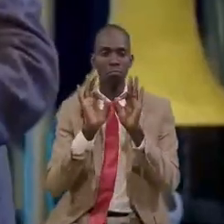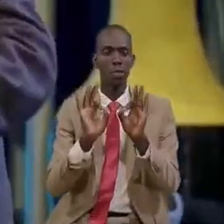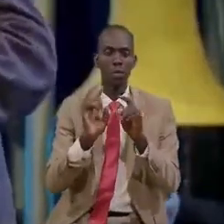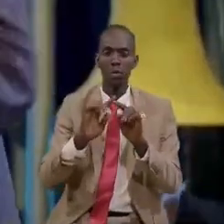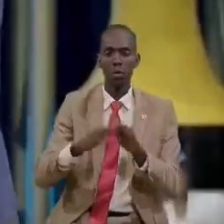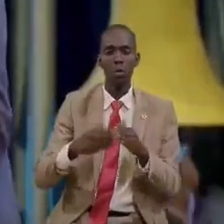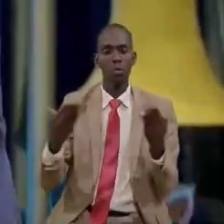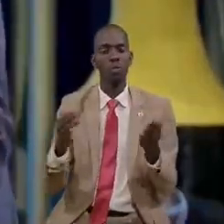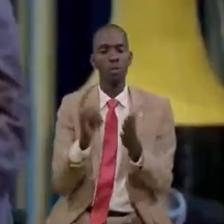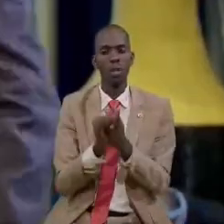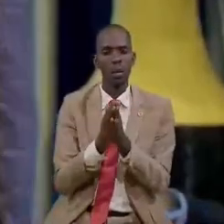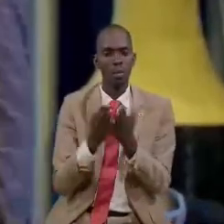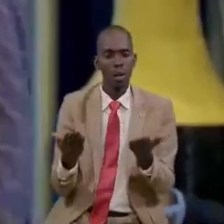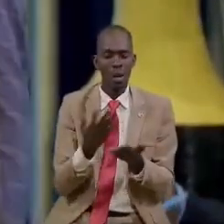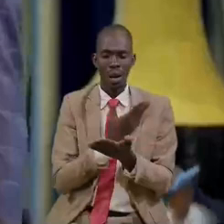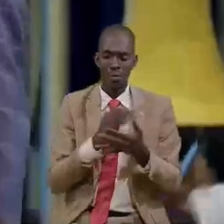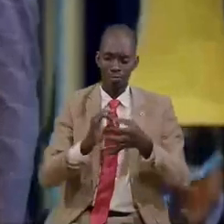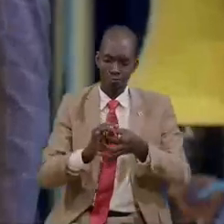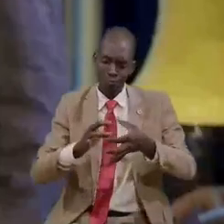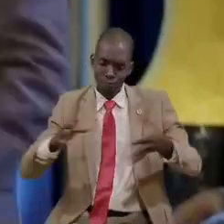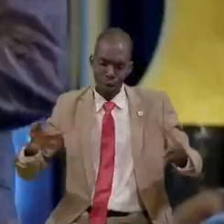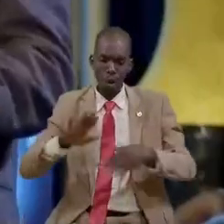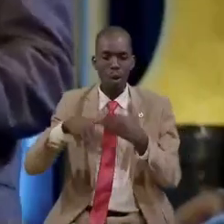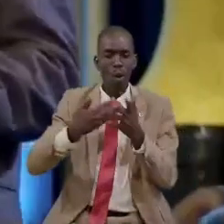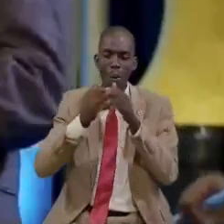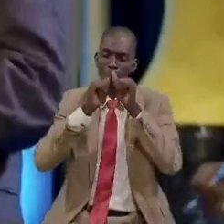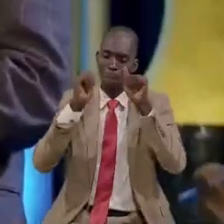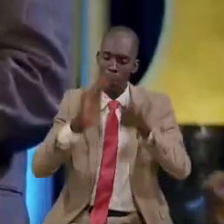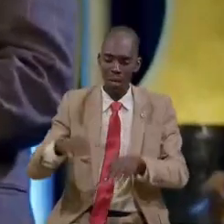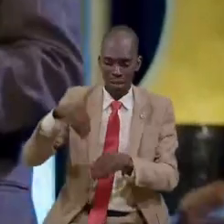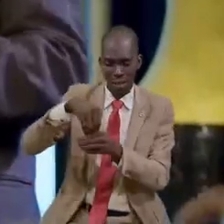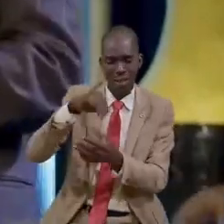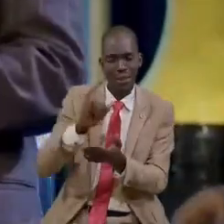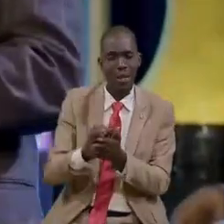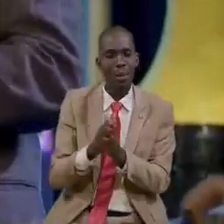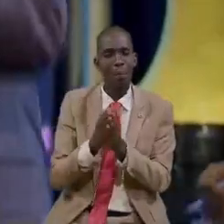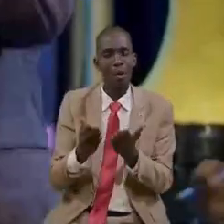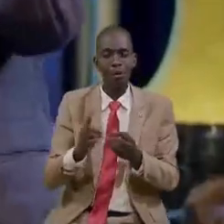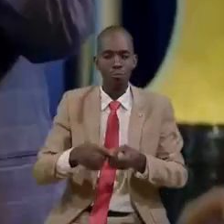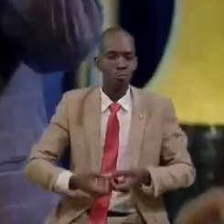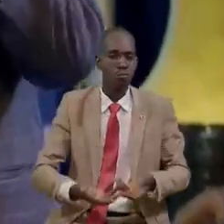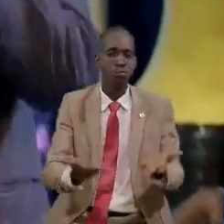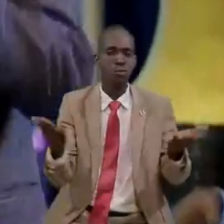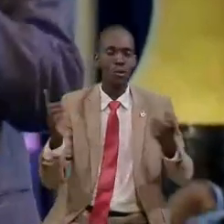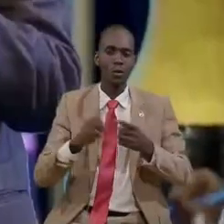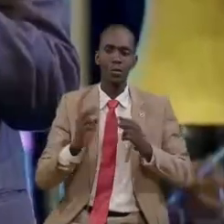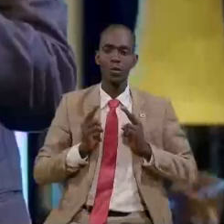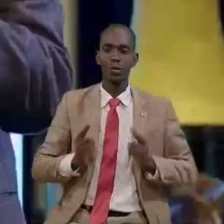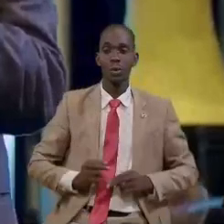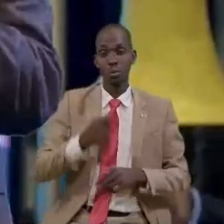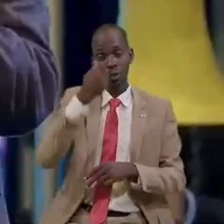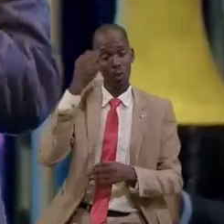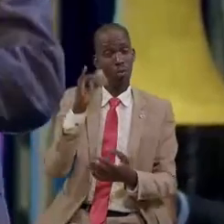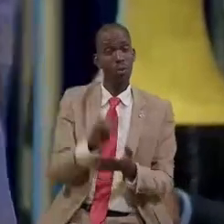l'ouvrir et pour faire déverser les bénédictions du livre sur l'humanité. À cause